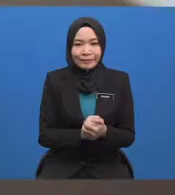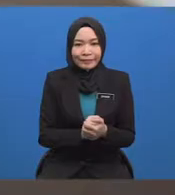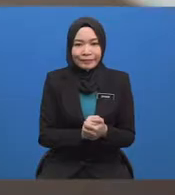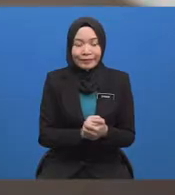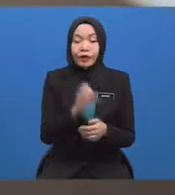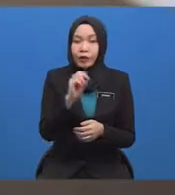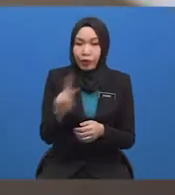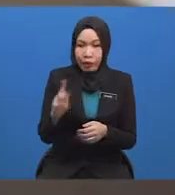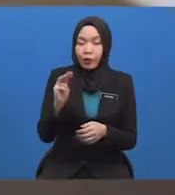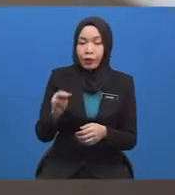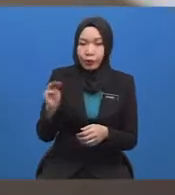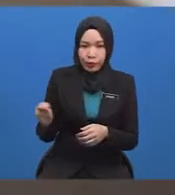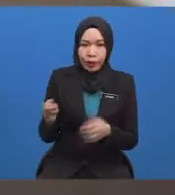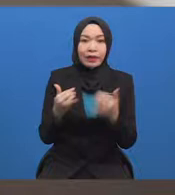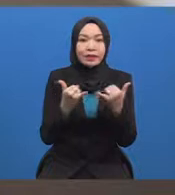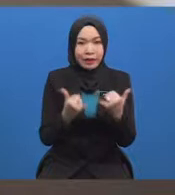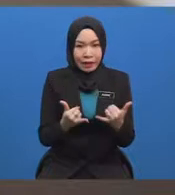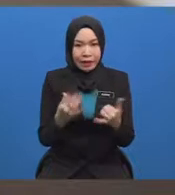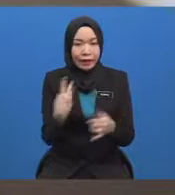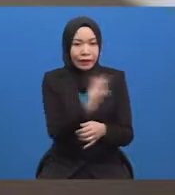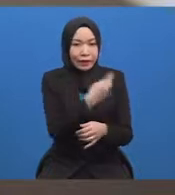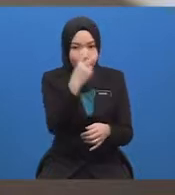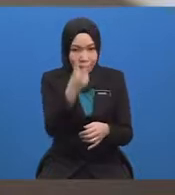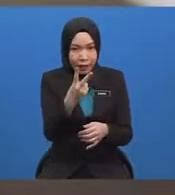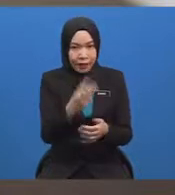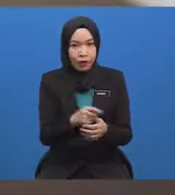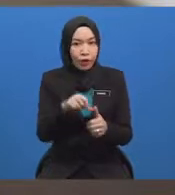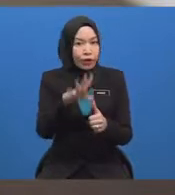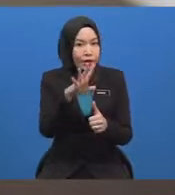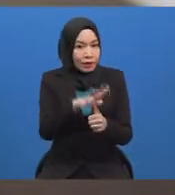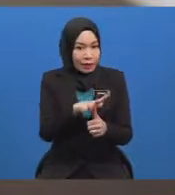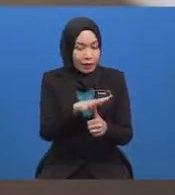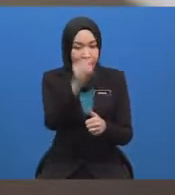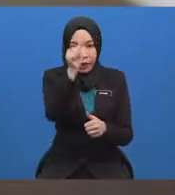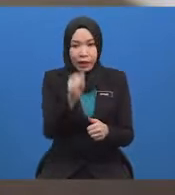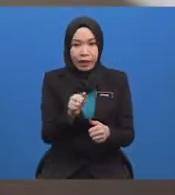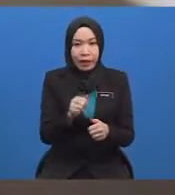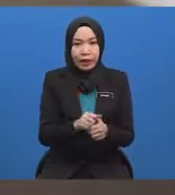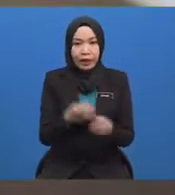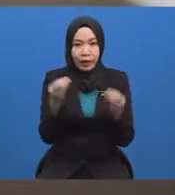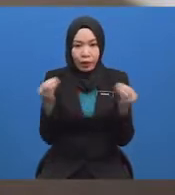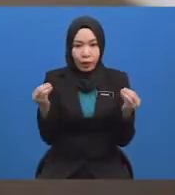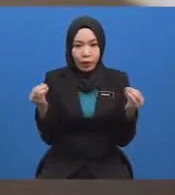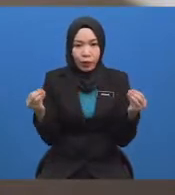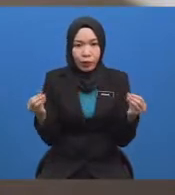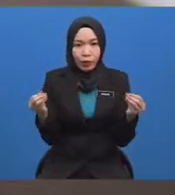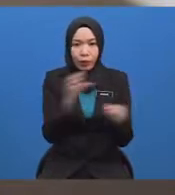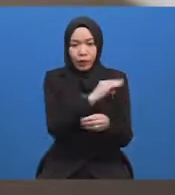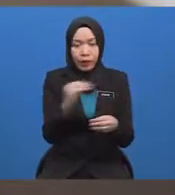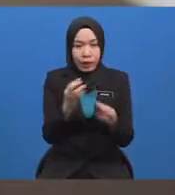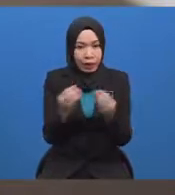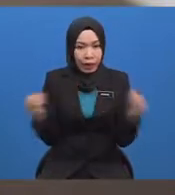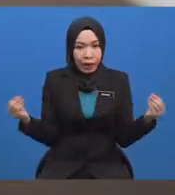Oke murid-murid sekarang kita lihat pula kesan aliran lumpur dan tanah runtuh terhadap